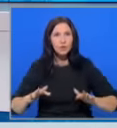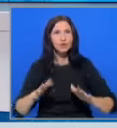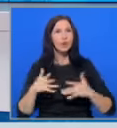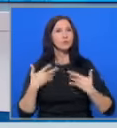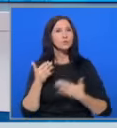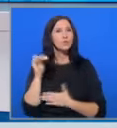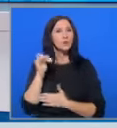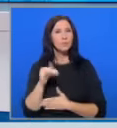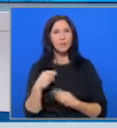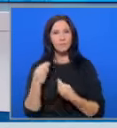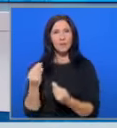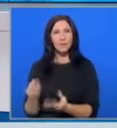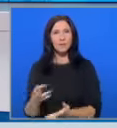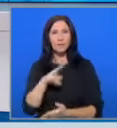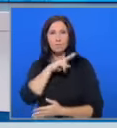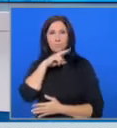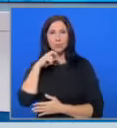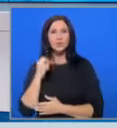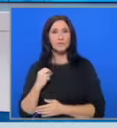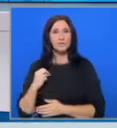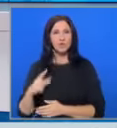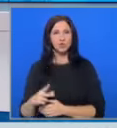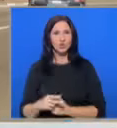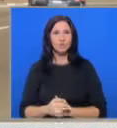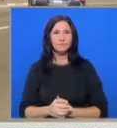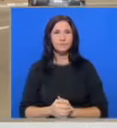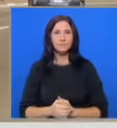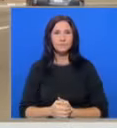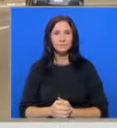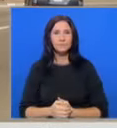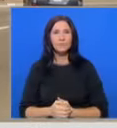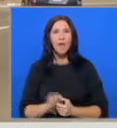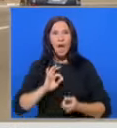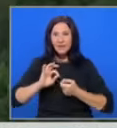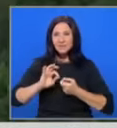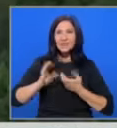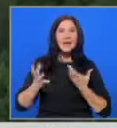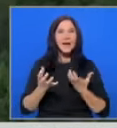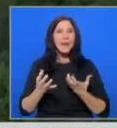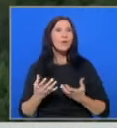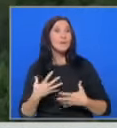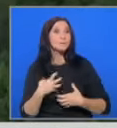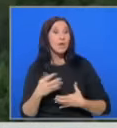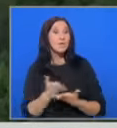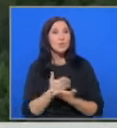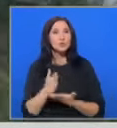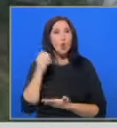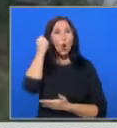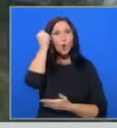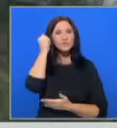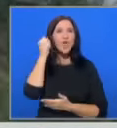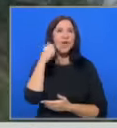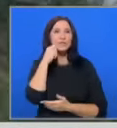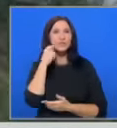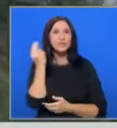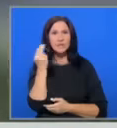и поискаха да бъдат предадени на органите в Прищина. Искрата на напрежението между косовари и етнически сърби отново